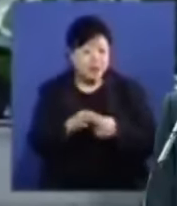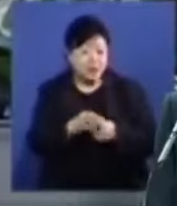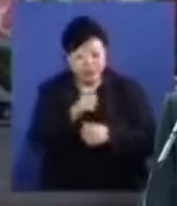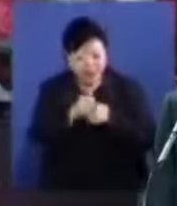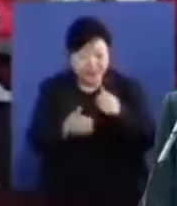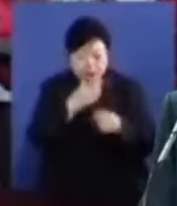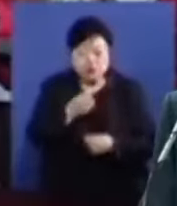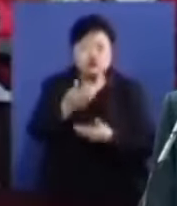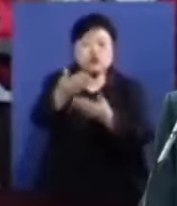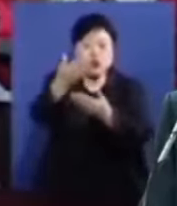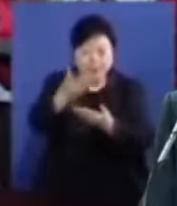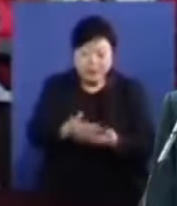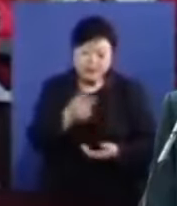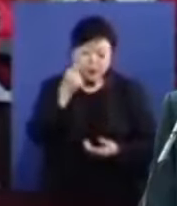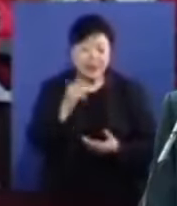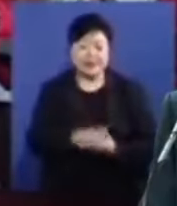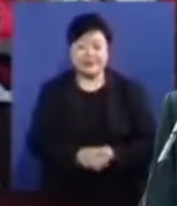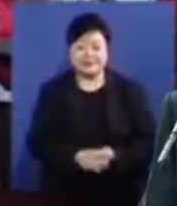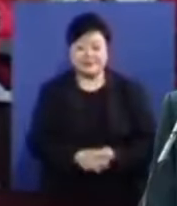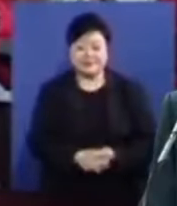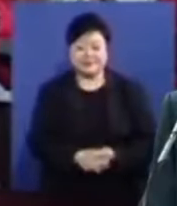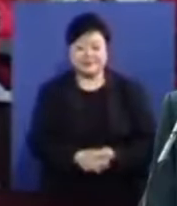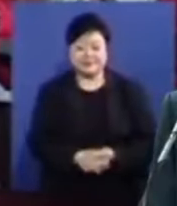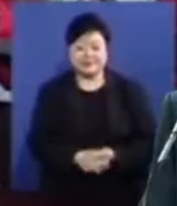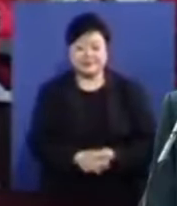하나님의 축복을 받지 못하게 되는 것입니다.